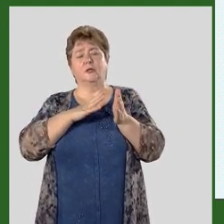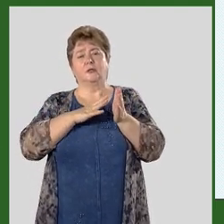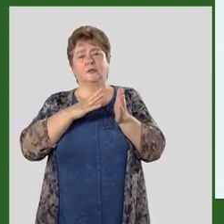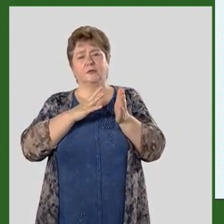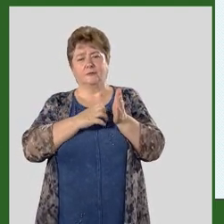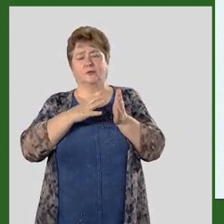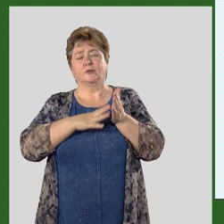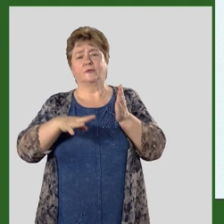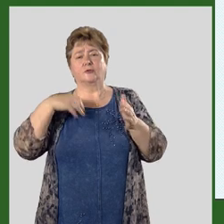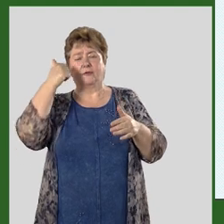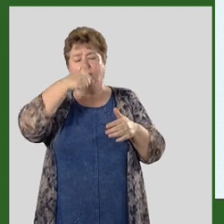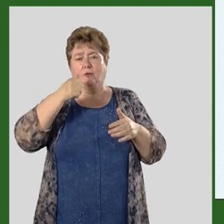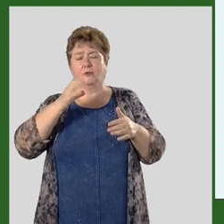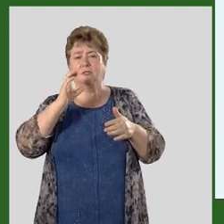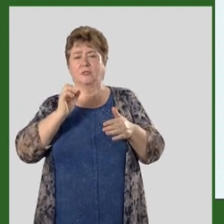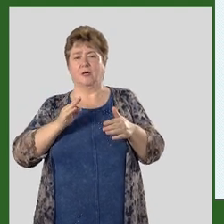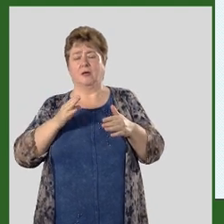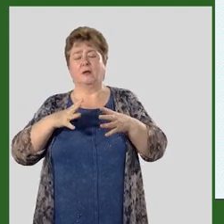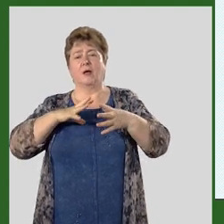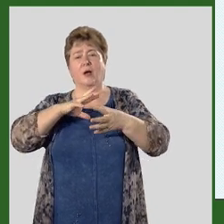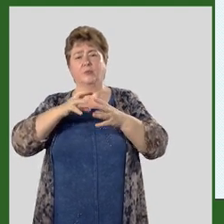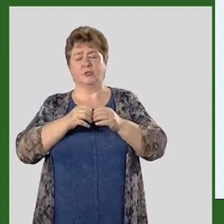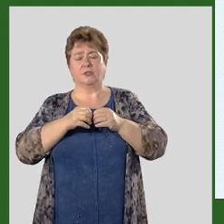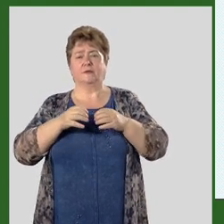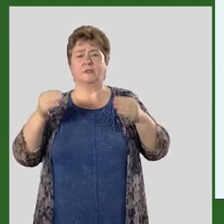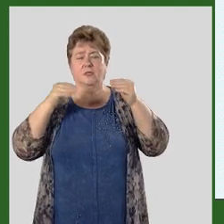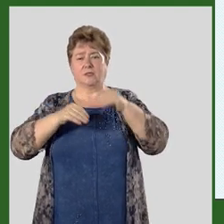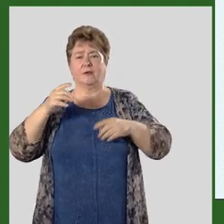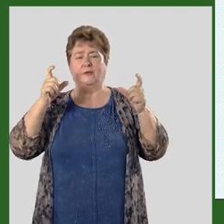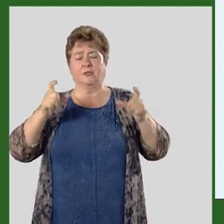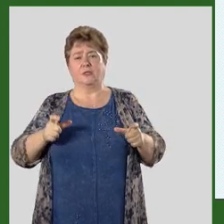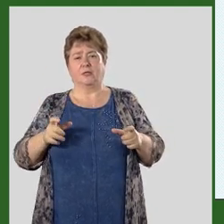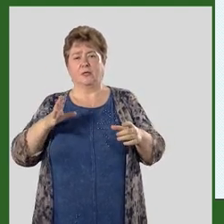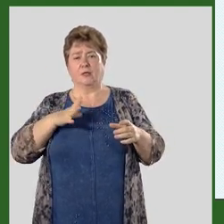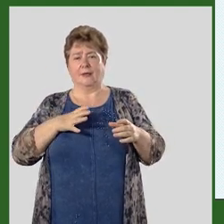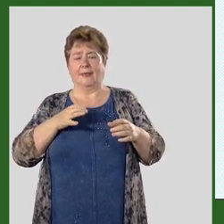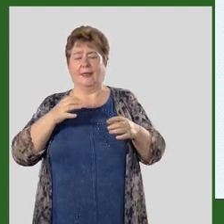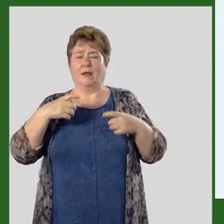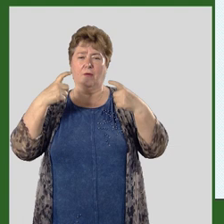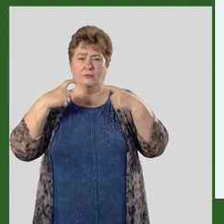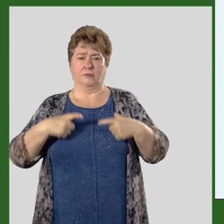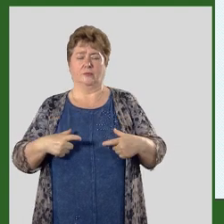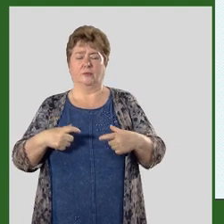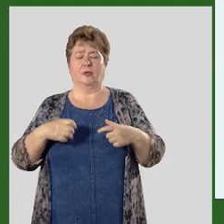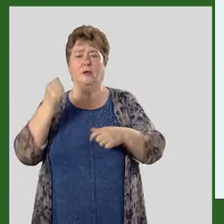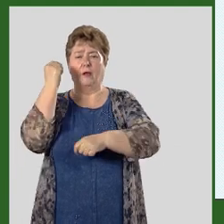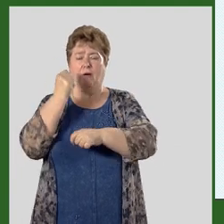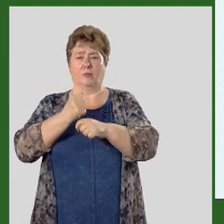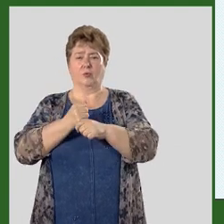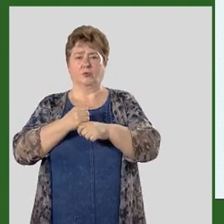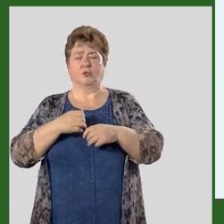в Кыргызстане в социально-общественный состав населения входили интеллигенция,